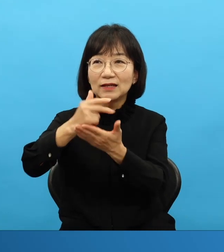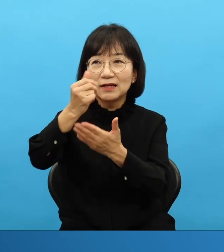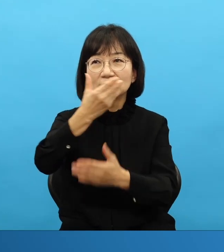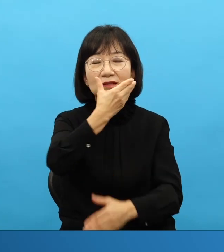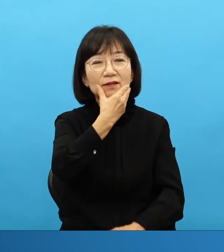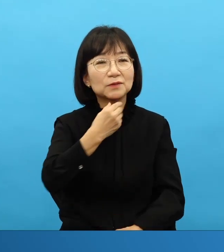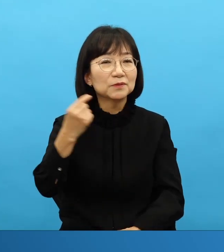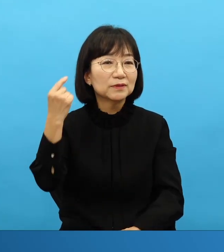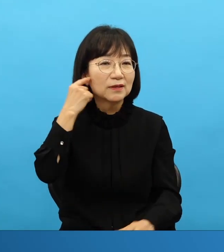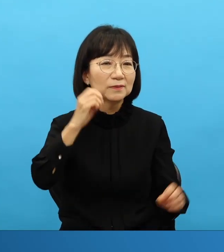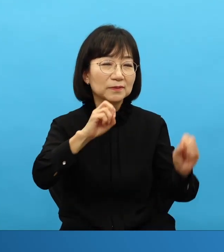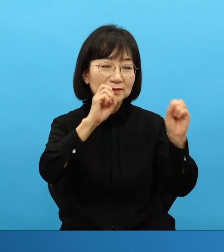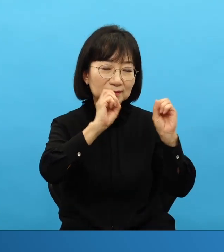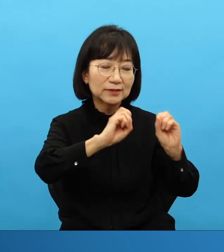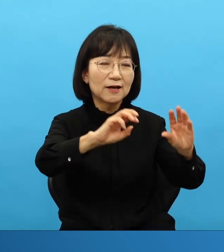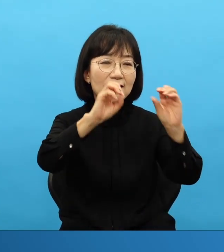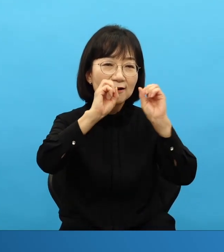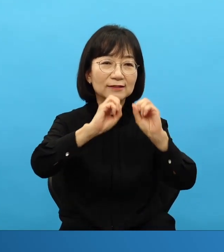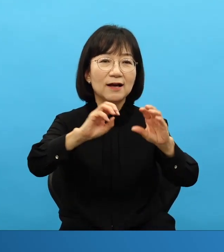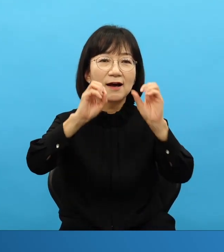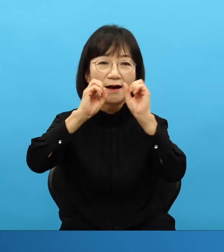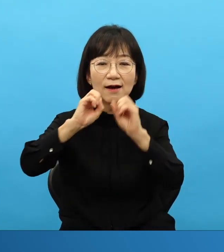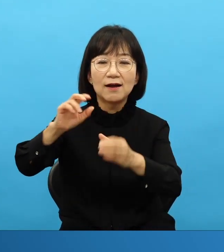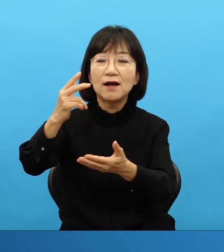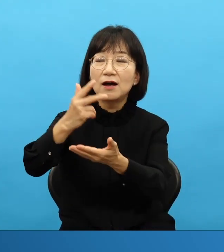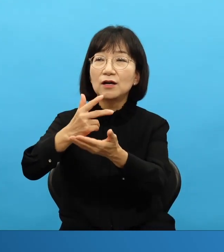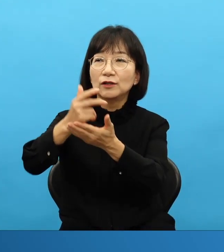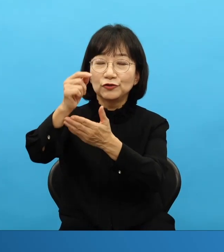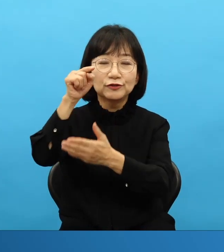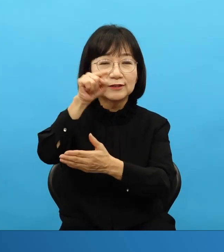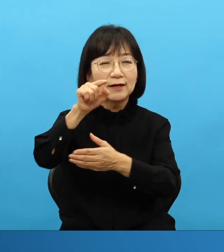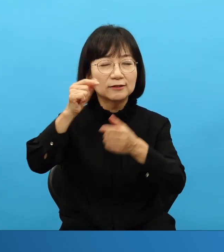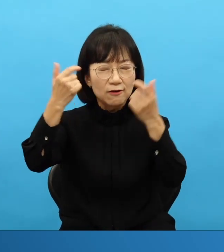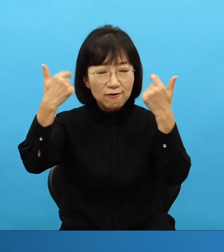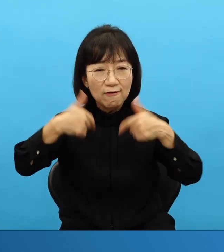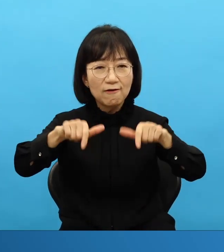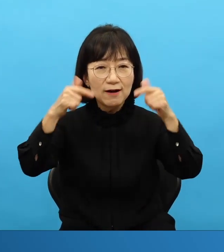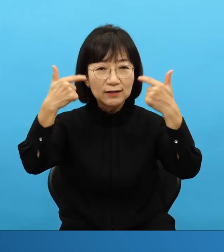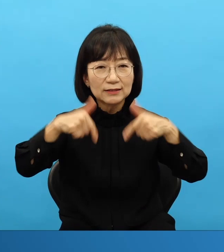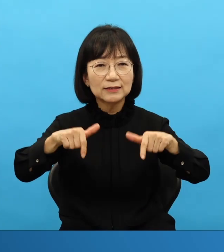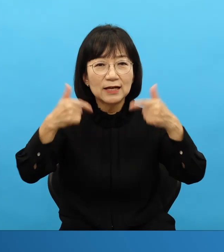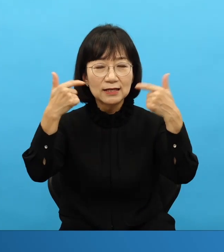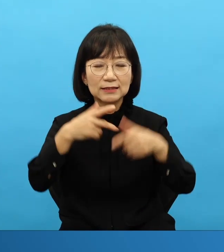너는 가서 주의 복음 전하라 주가